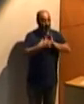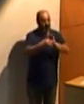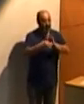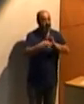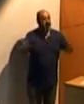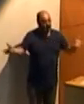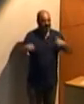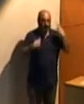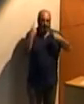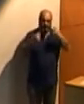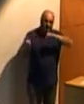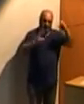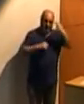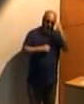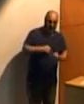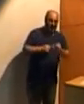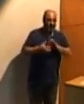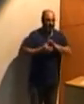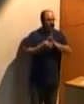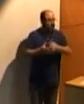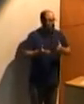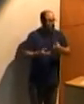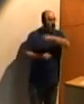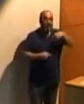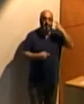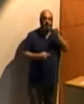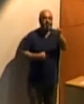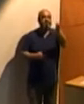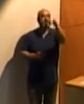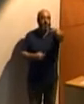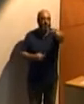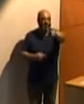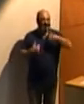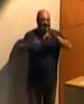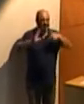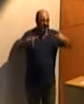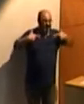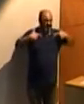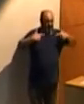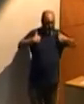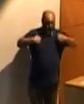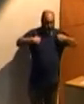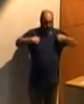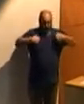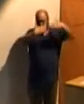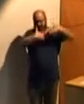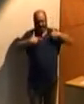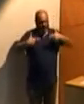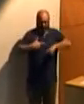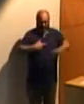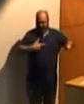cette relation car en effet quand on pense à nous à notre mort à l'idée de devenir immortel on pense à nous nous que non